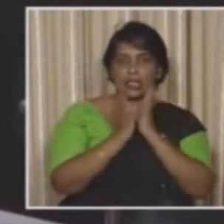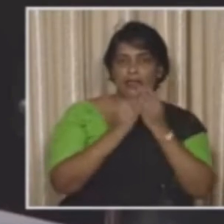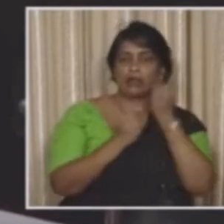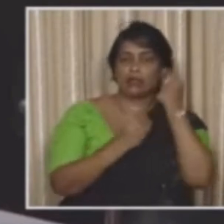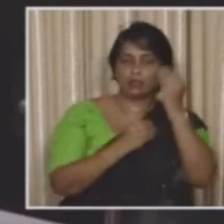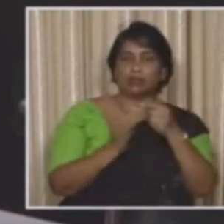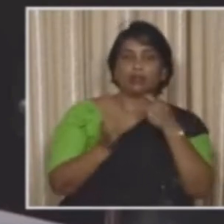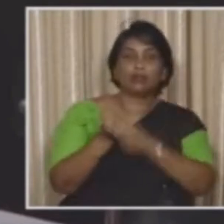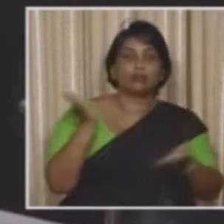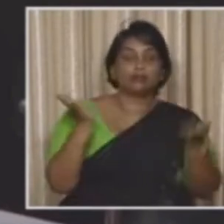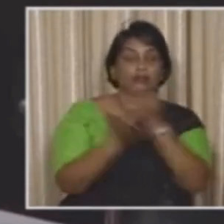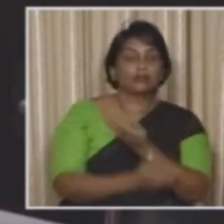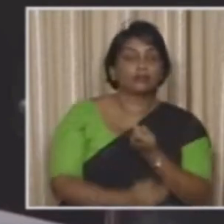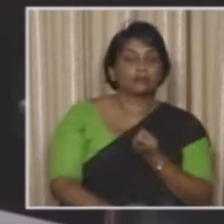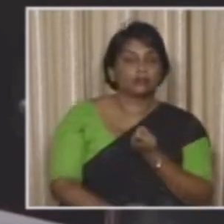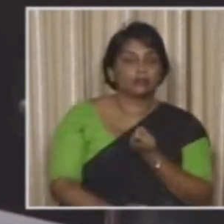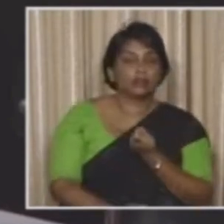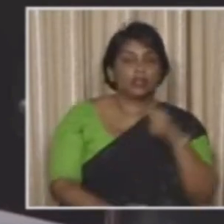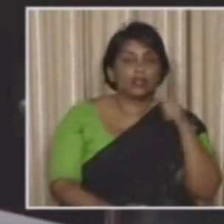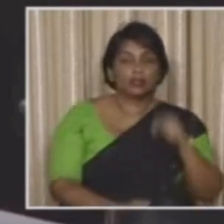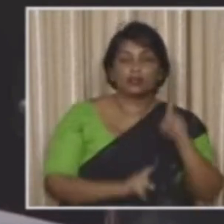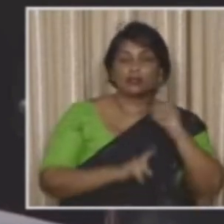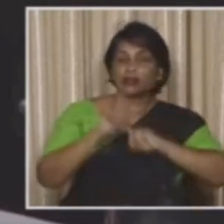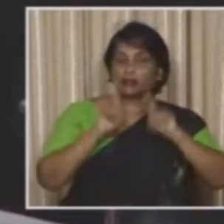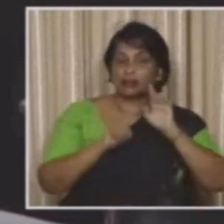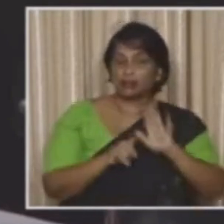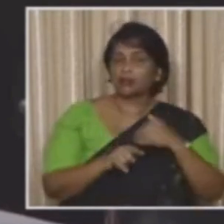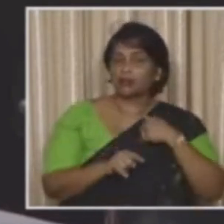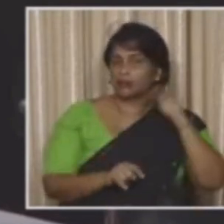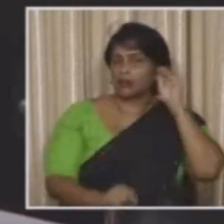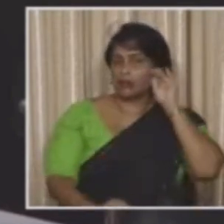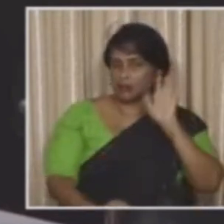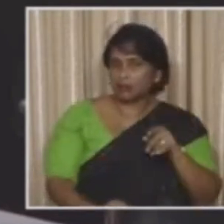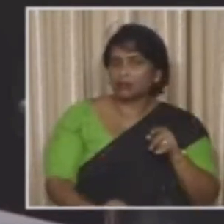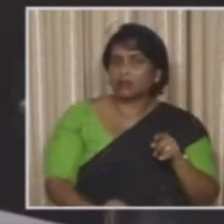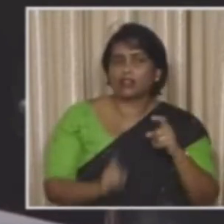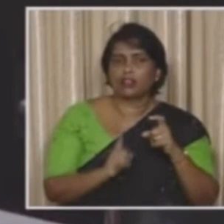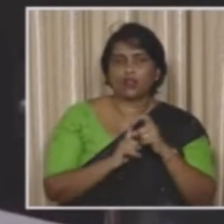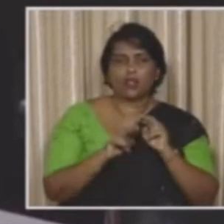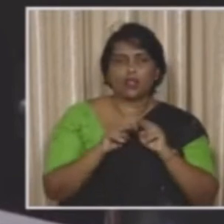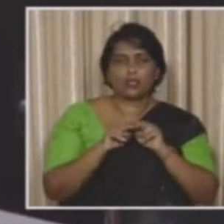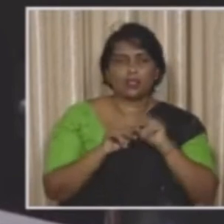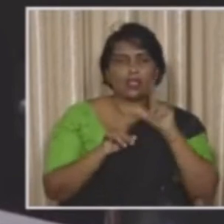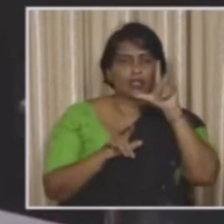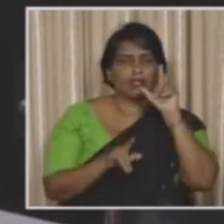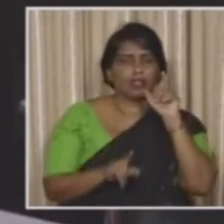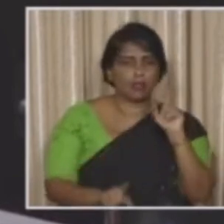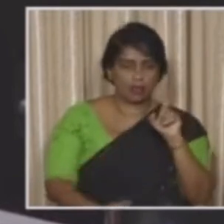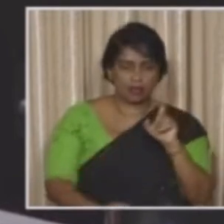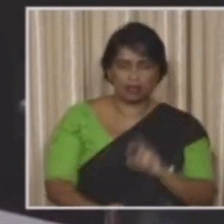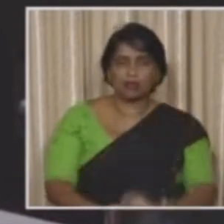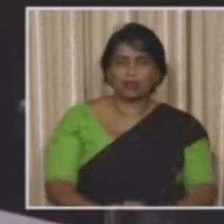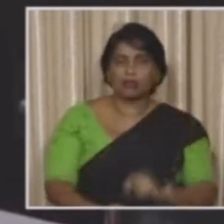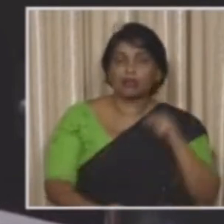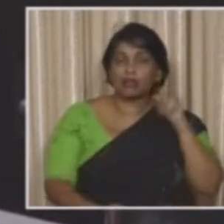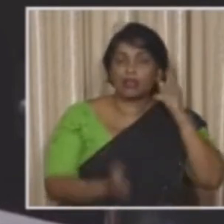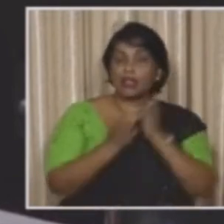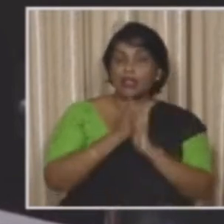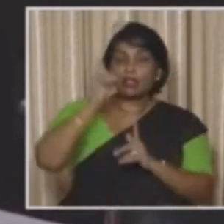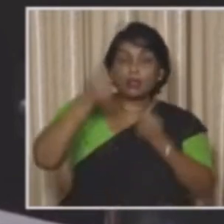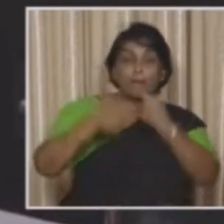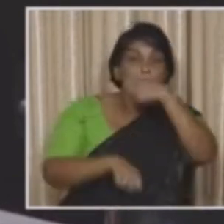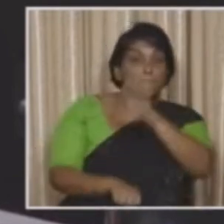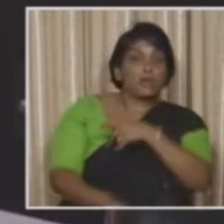කීයද ඇග්‍රීමන්ට් එක දැන්ට සාකච්ඡා වෙමින් තියෙනක මට ආරංචි විදියට 1207මාරයි හැබැයි අදානි ඉන්දියාවෙන් ගන්න